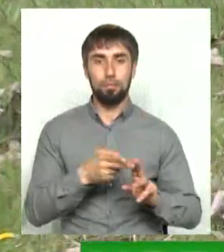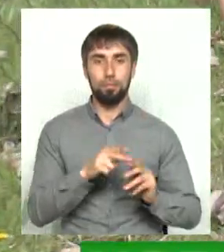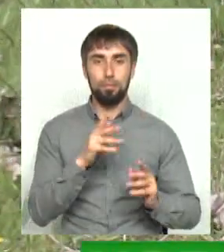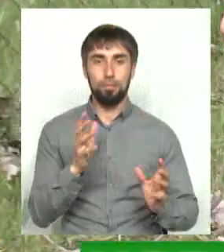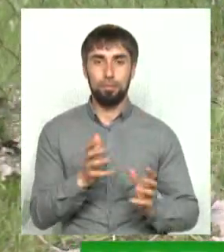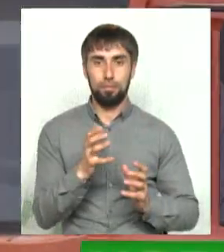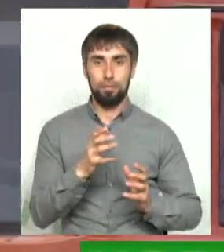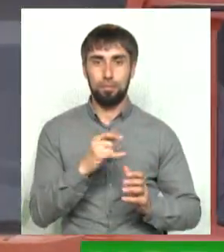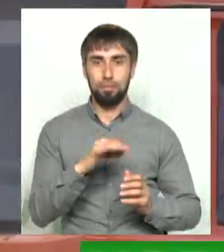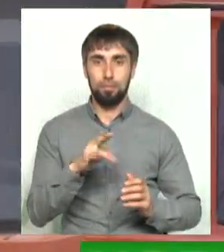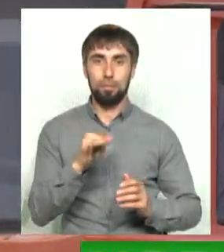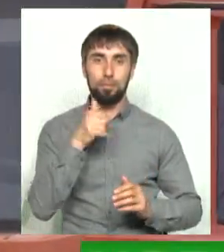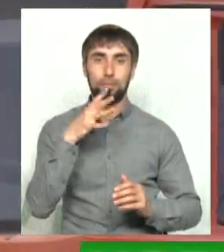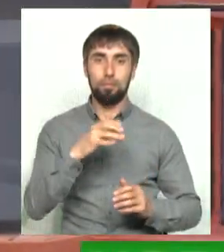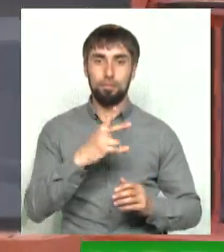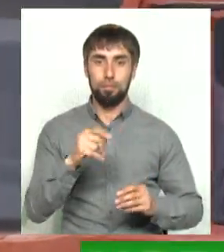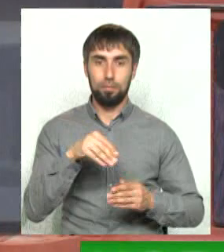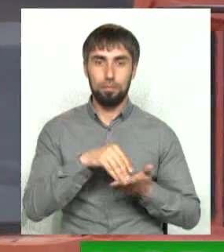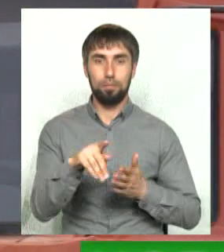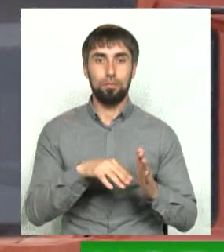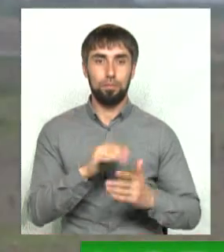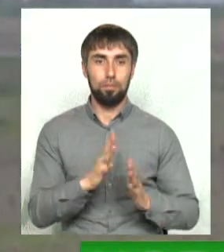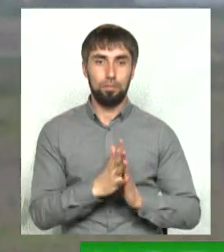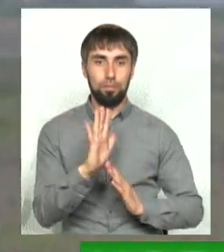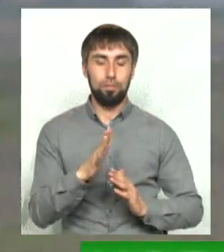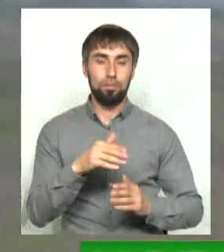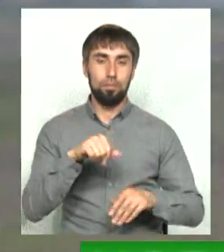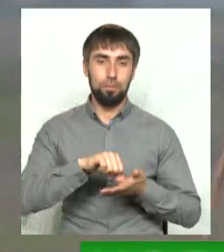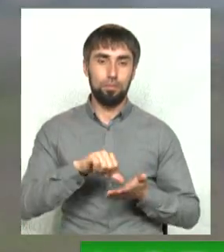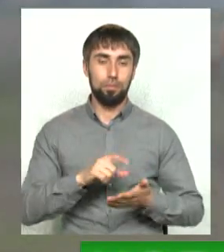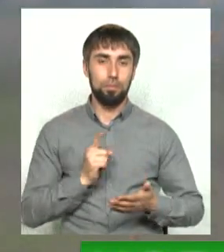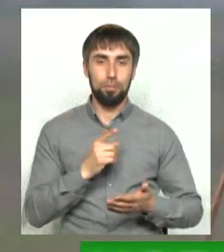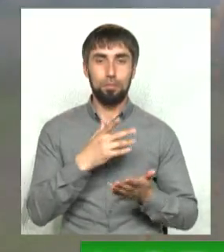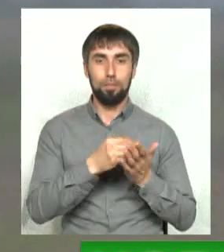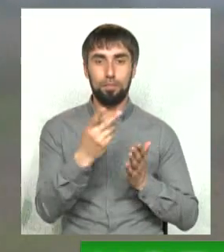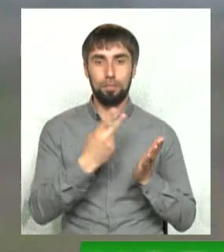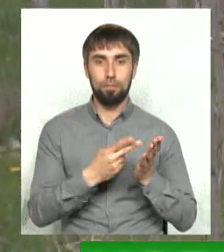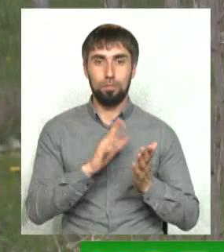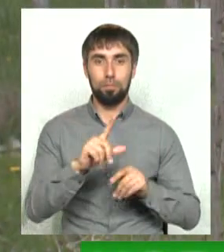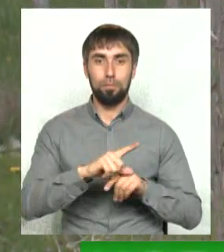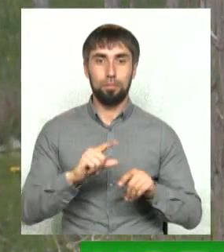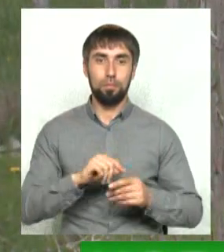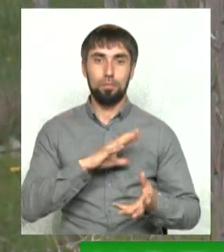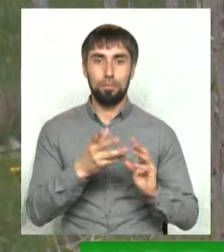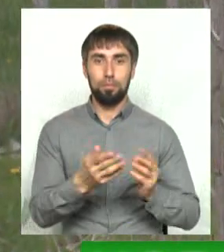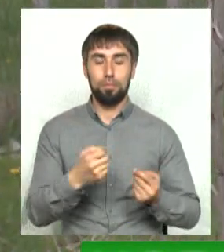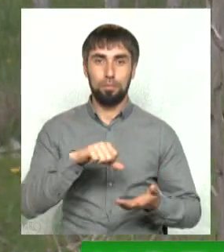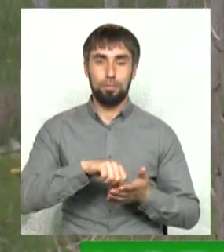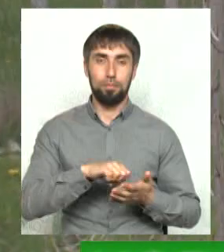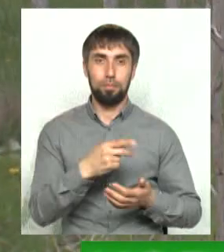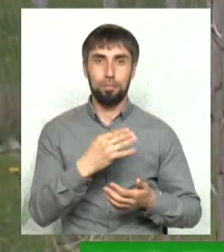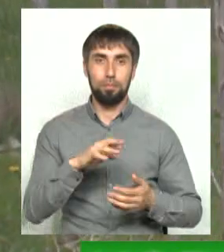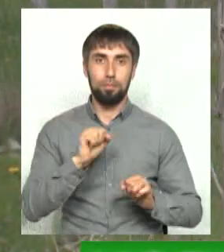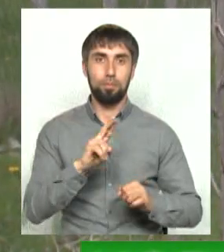Тем более высаженные ранней весной лучше приживаются. Участники надеются, что их пример будет заразителен. В общем, принять участие в акции